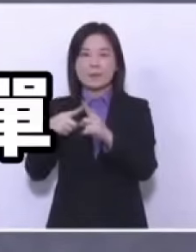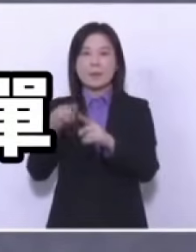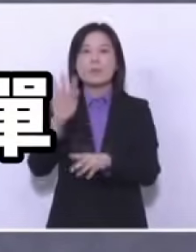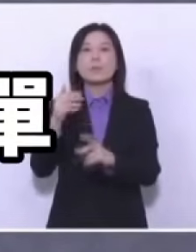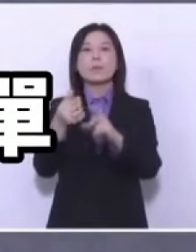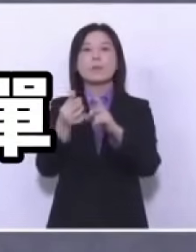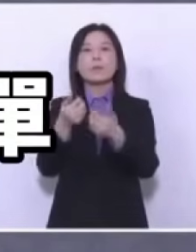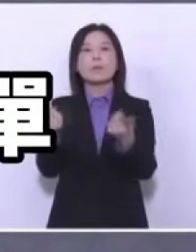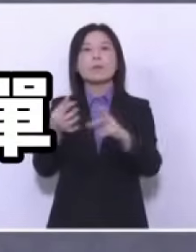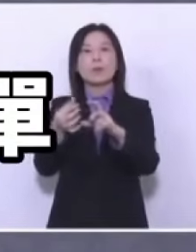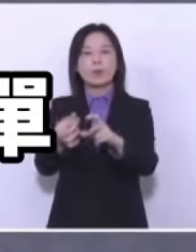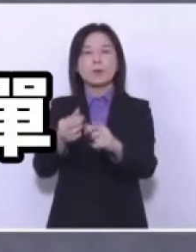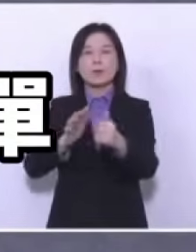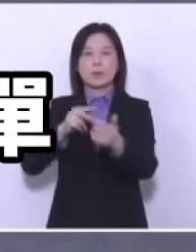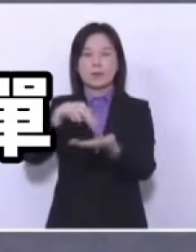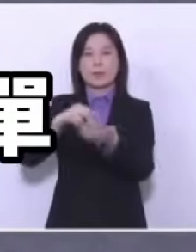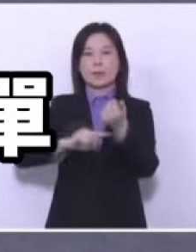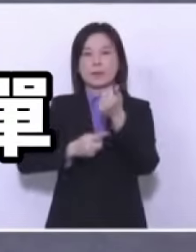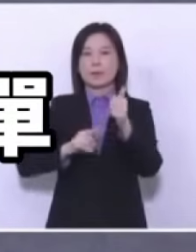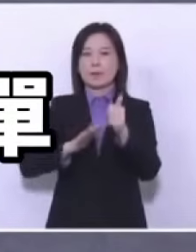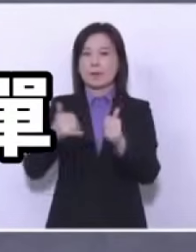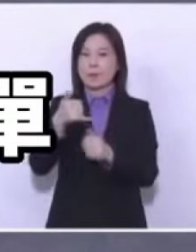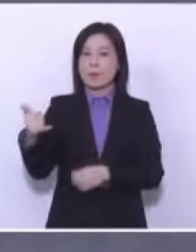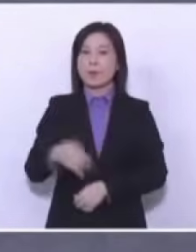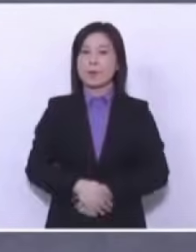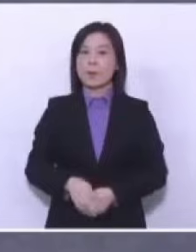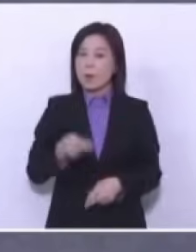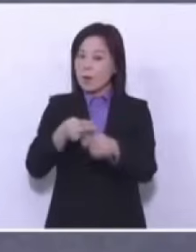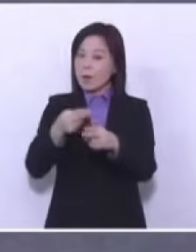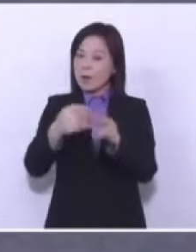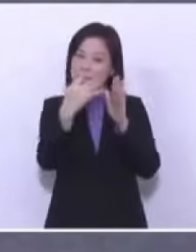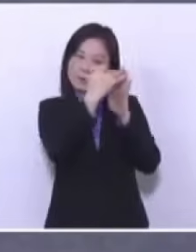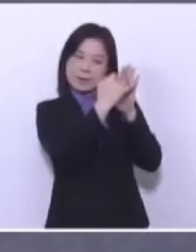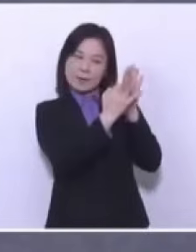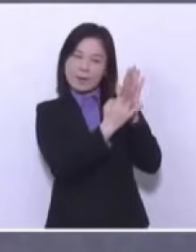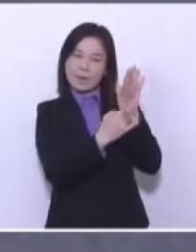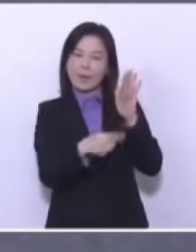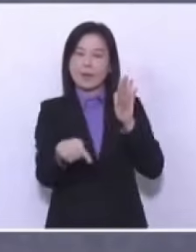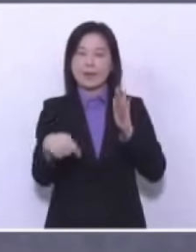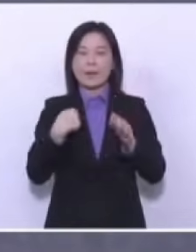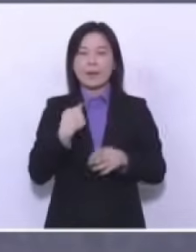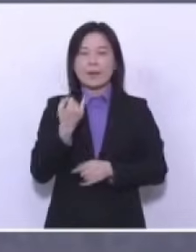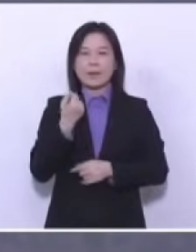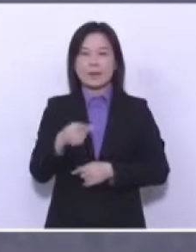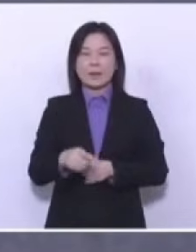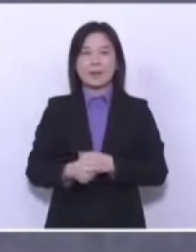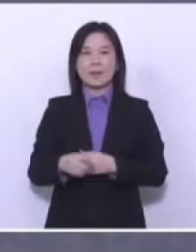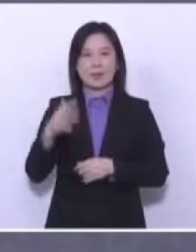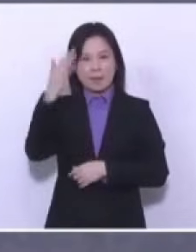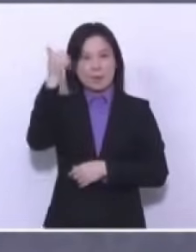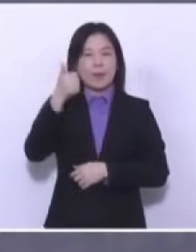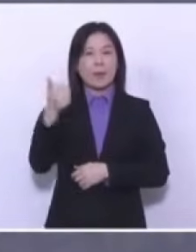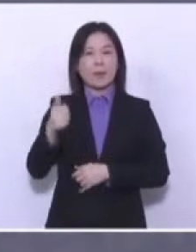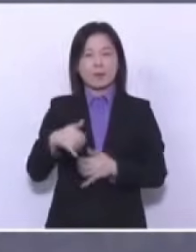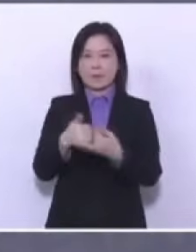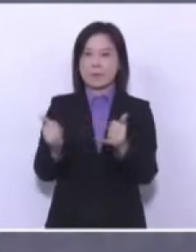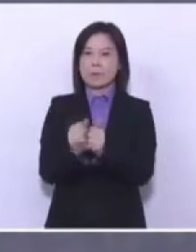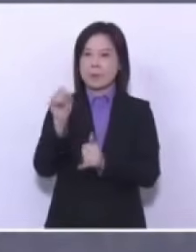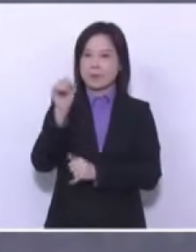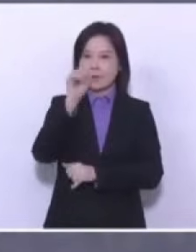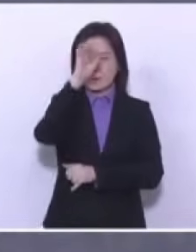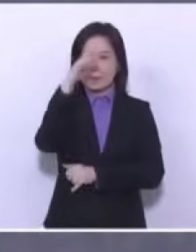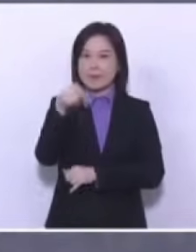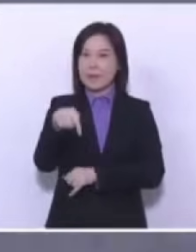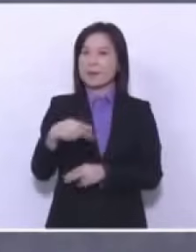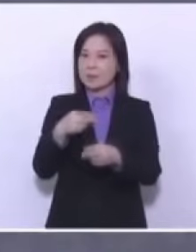我相信这一份不分区立委的名单会体现柯文哲跟台湾民众党所相信的政治价